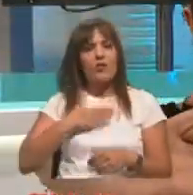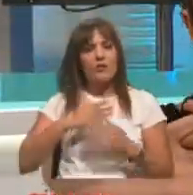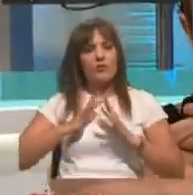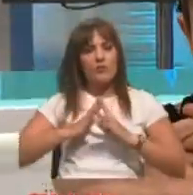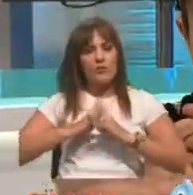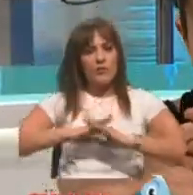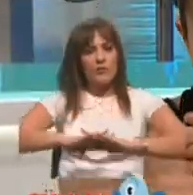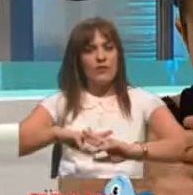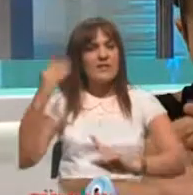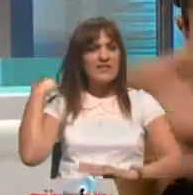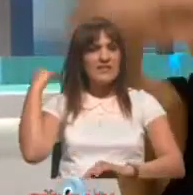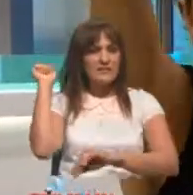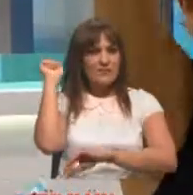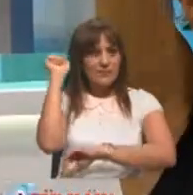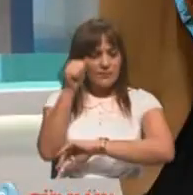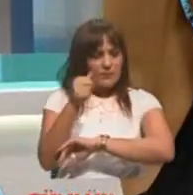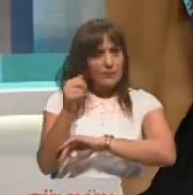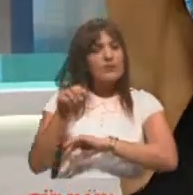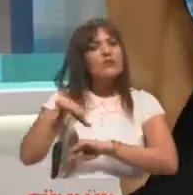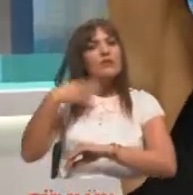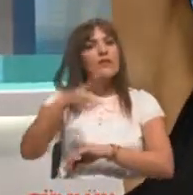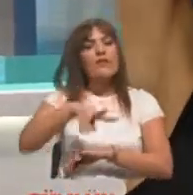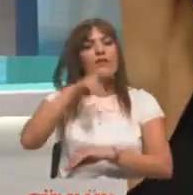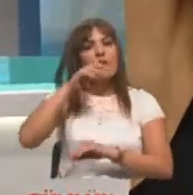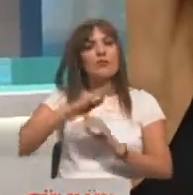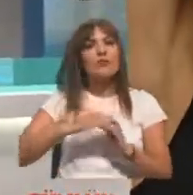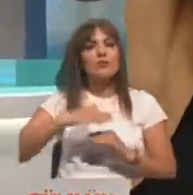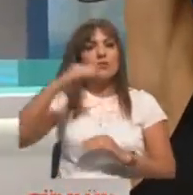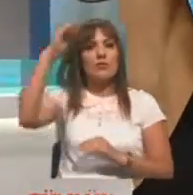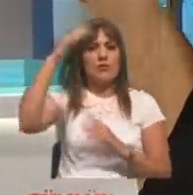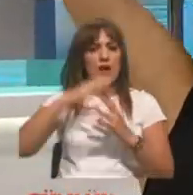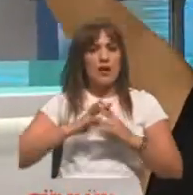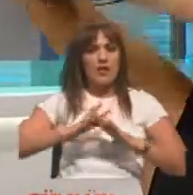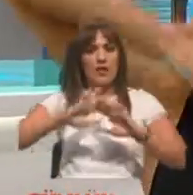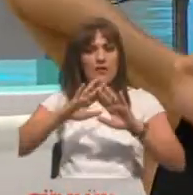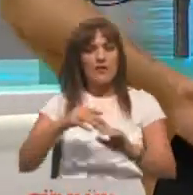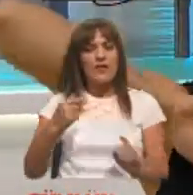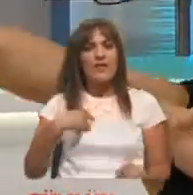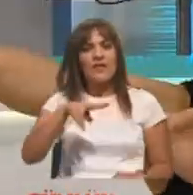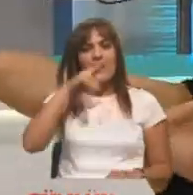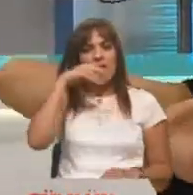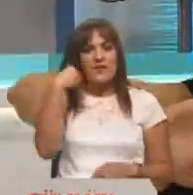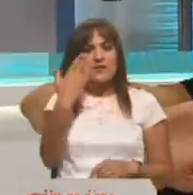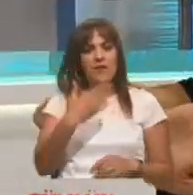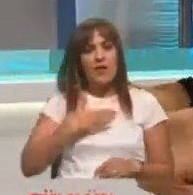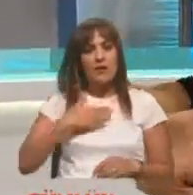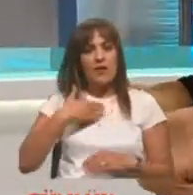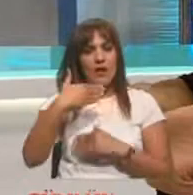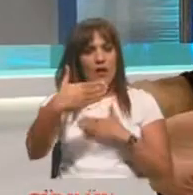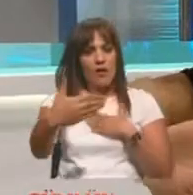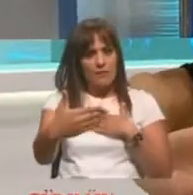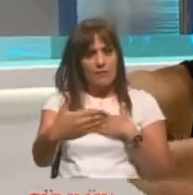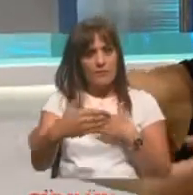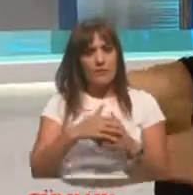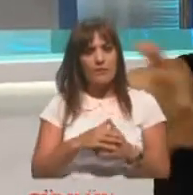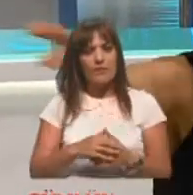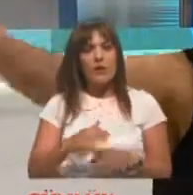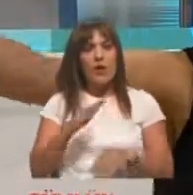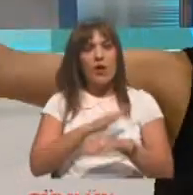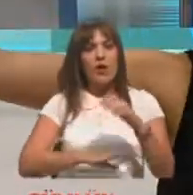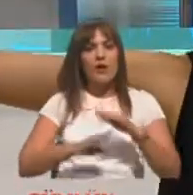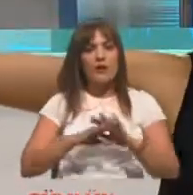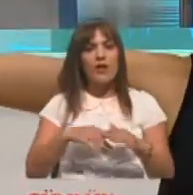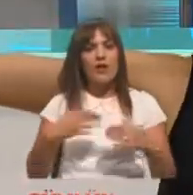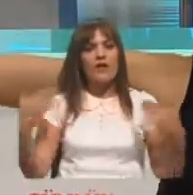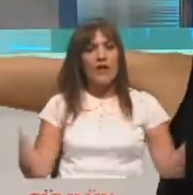doğru sırtı yuvarlayarak. Nefes alırken yukarıya doğru. Ve nefes verirken öne doğru. Kolları iki